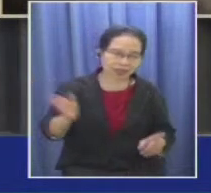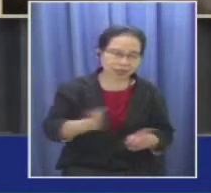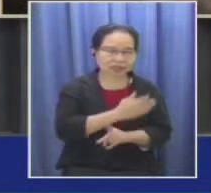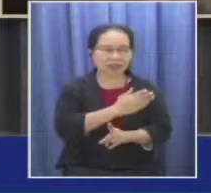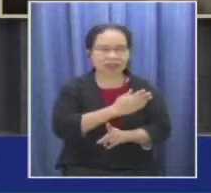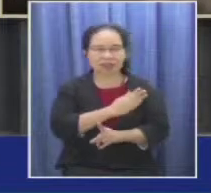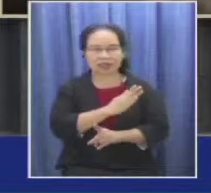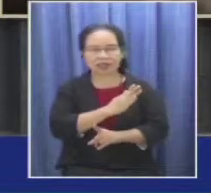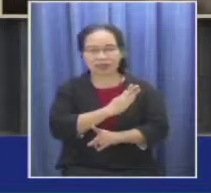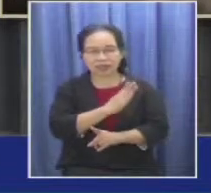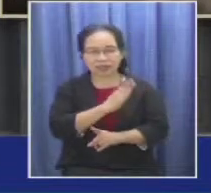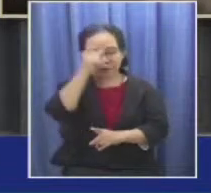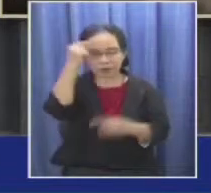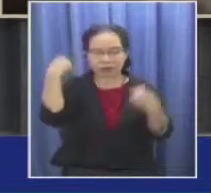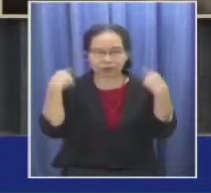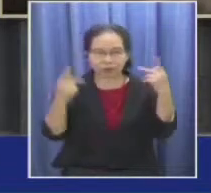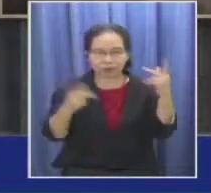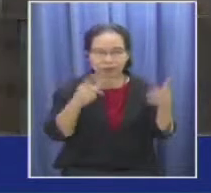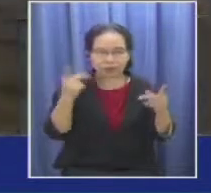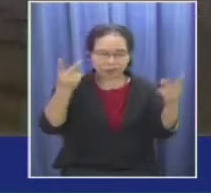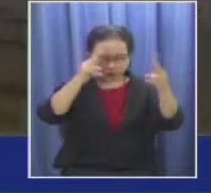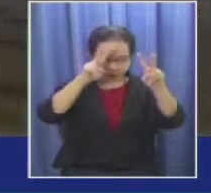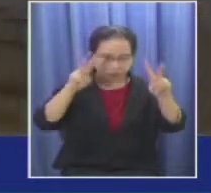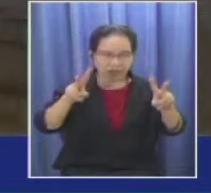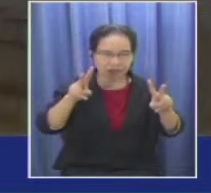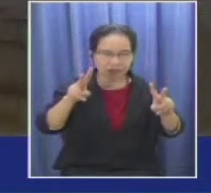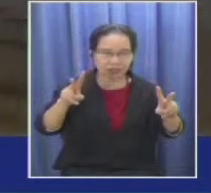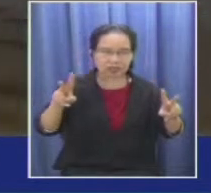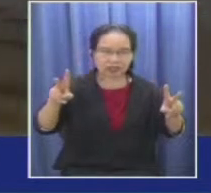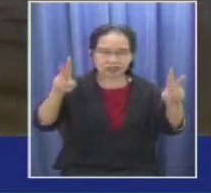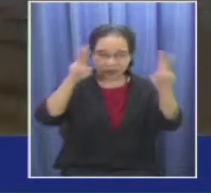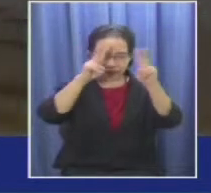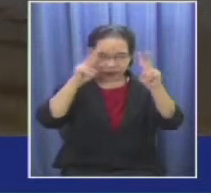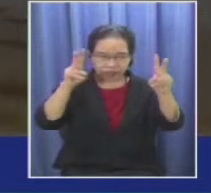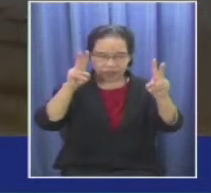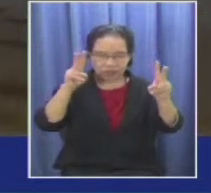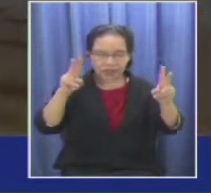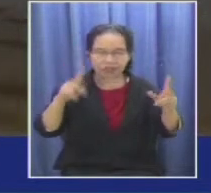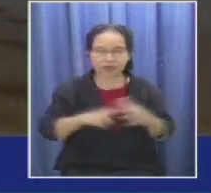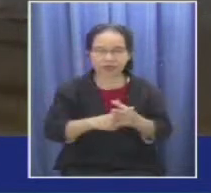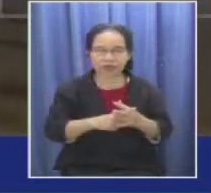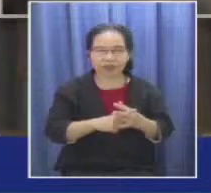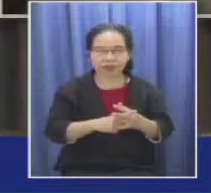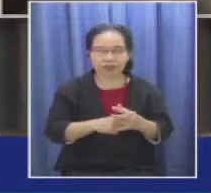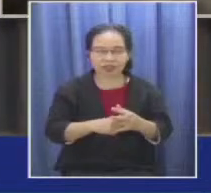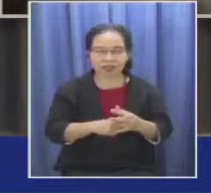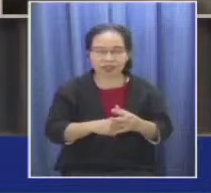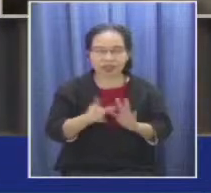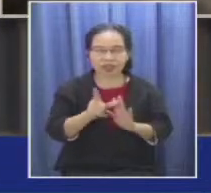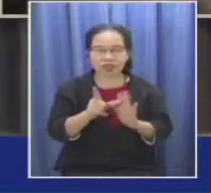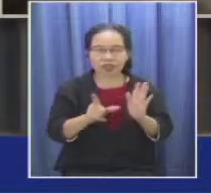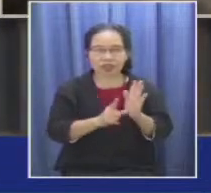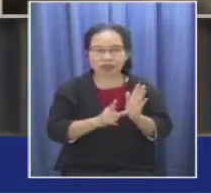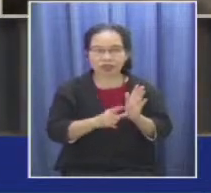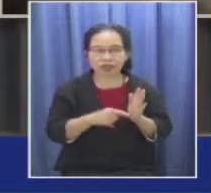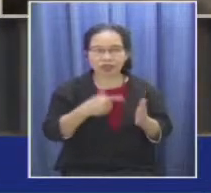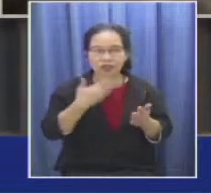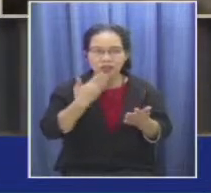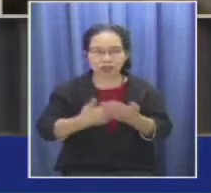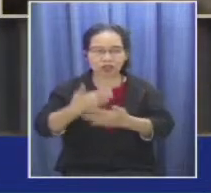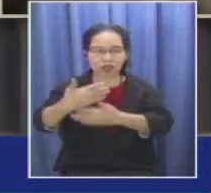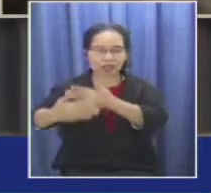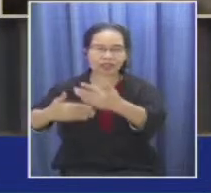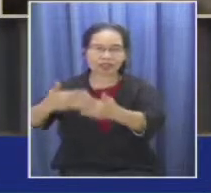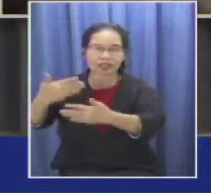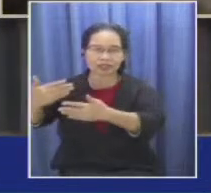ye ne adoye awɔ ye tɛkyerɛma so. Ɛna wɔ tɛkyerɛma no Emma